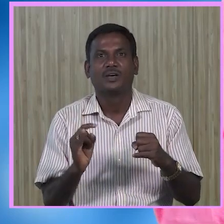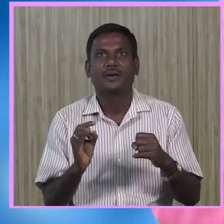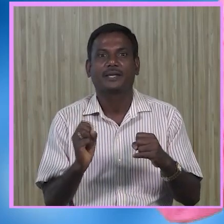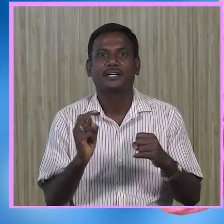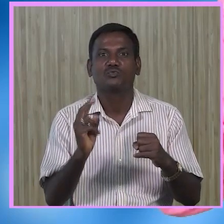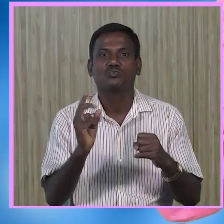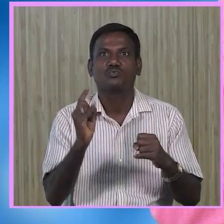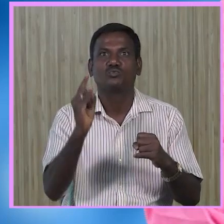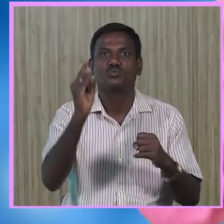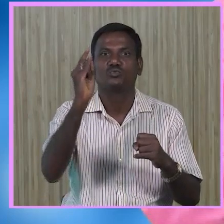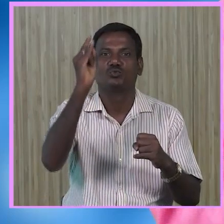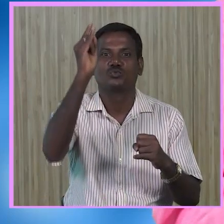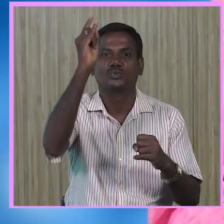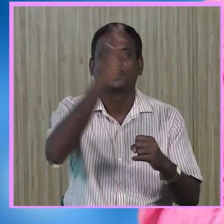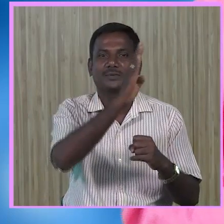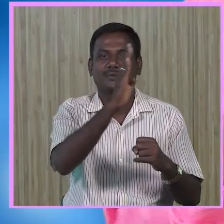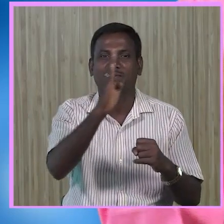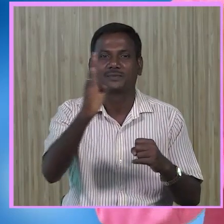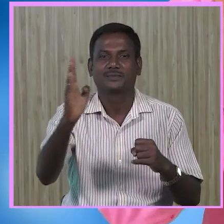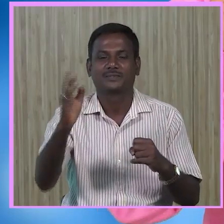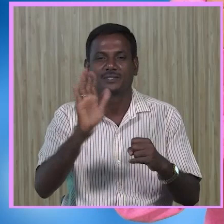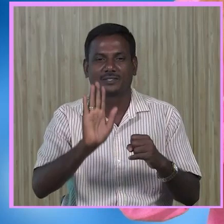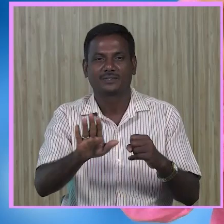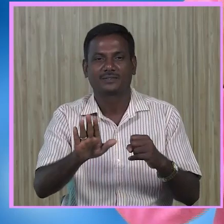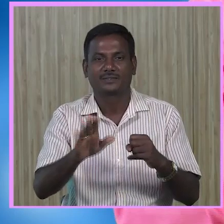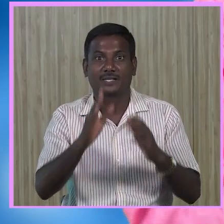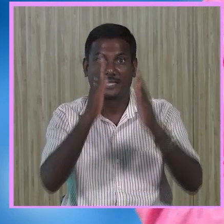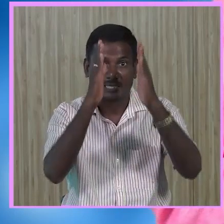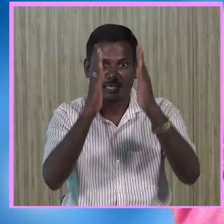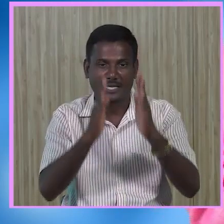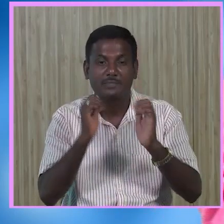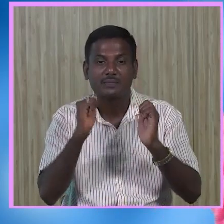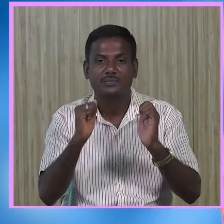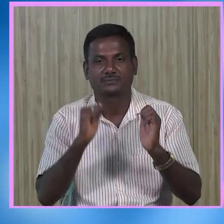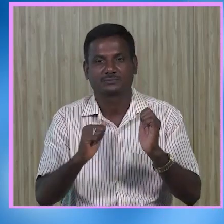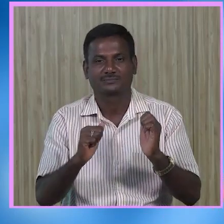ராக்கெட்டுடைய பகுதிகளாக இருக்கக்கூடிய கட்டமைப்பு அமைப்பு,